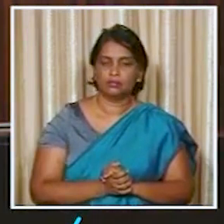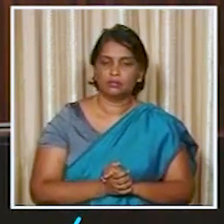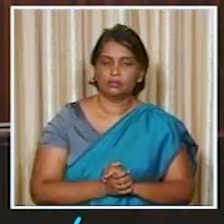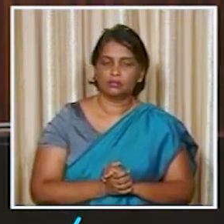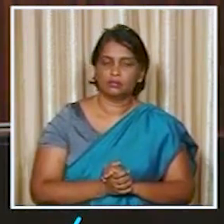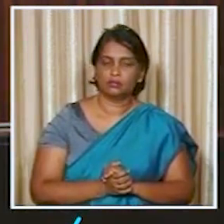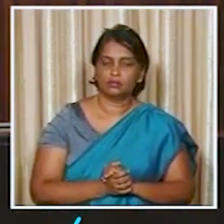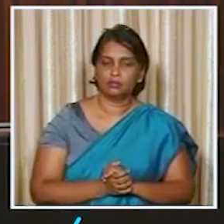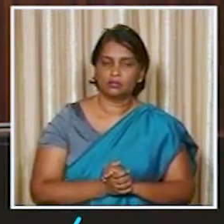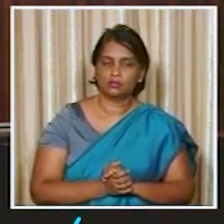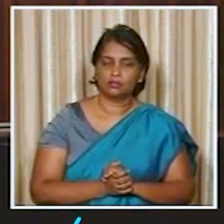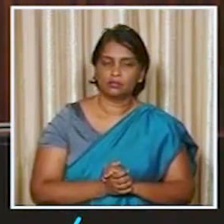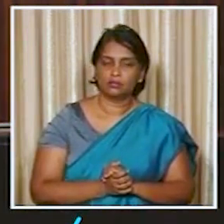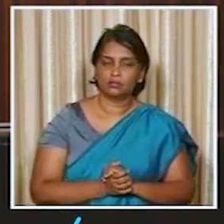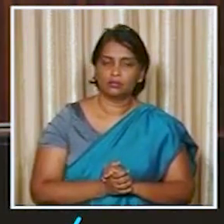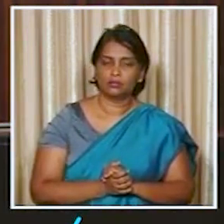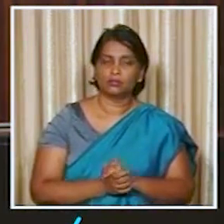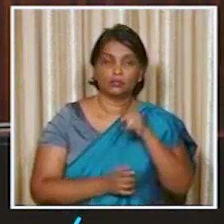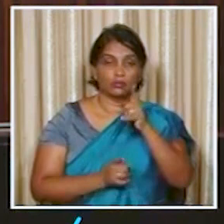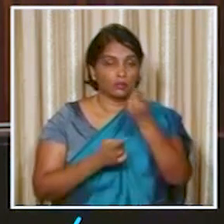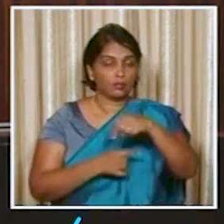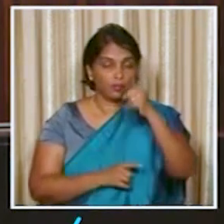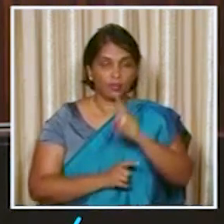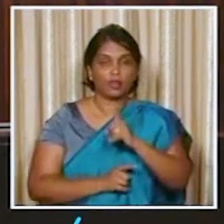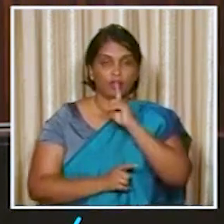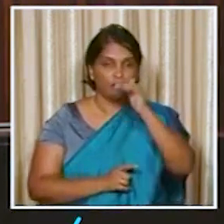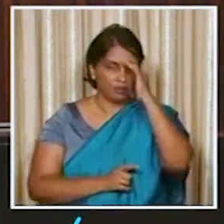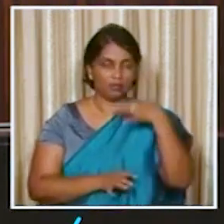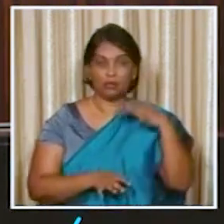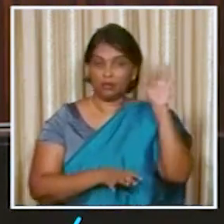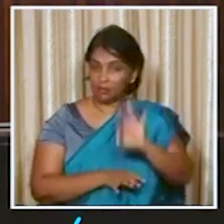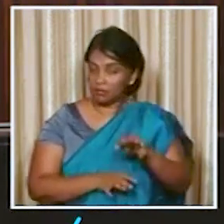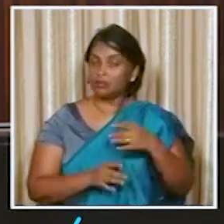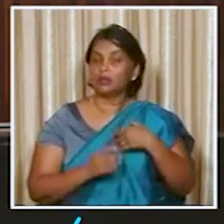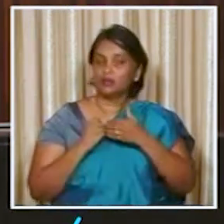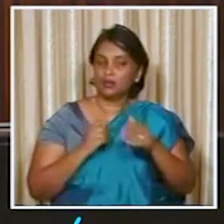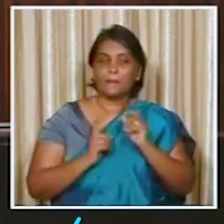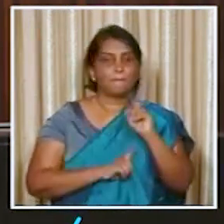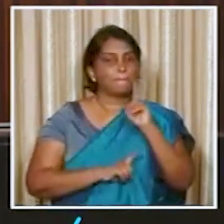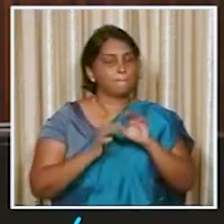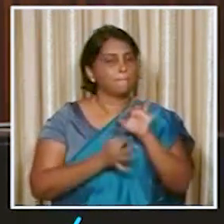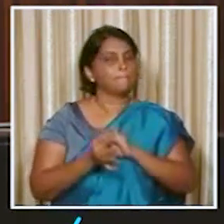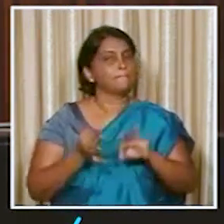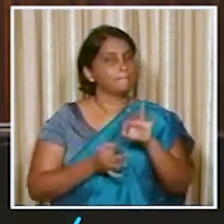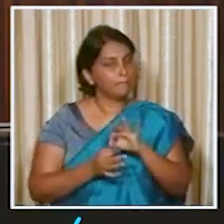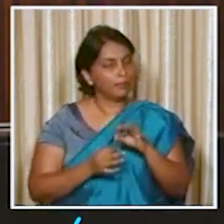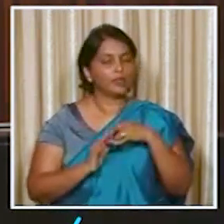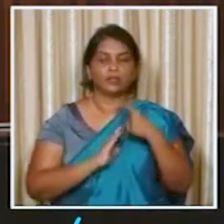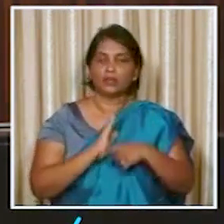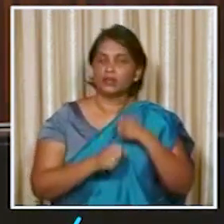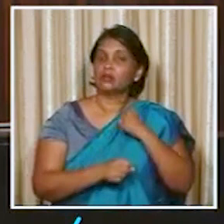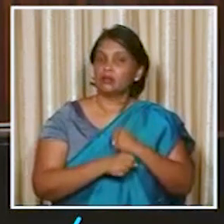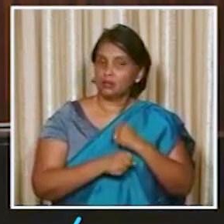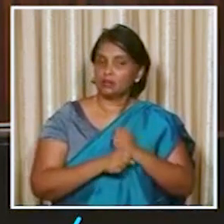ඔබ ඒකමතිකව මා කතානායක තුරයට පත් කළ දින සිට පාර්ලිමේන්ත ප්‍රජාතන්ත්‍රවාදී හා ශ්‍රී ලංකා ජන